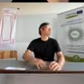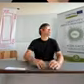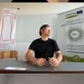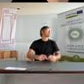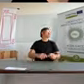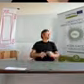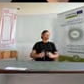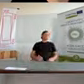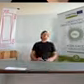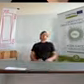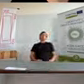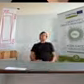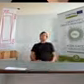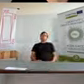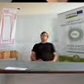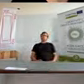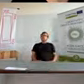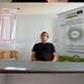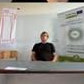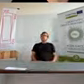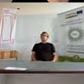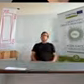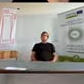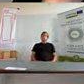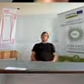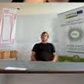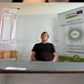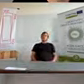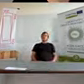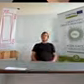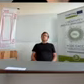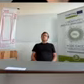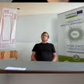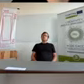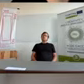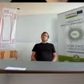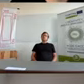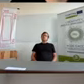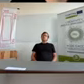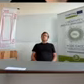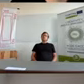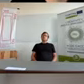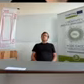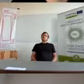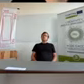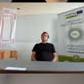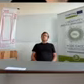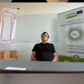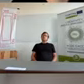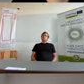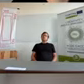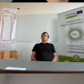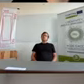drucken, vergleichen die und gehen mit dem besten Ergebnis in die nächste Designschleife, und somit sparen wir da wirklich